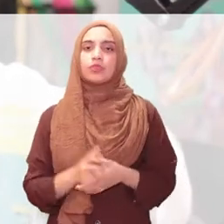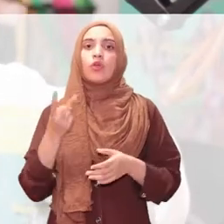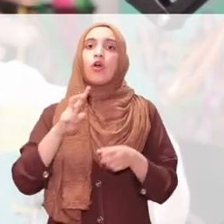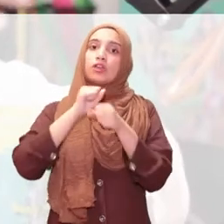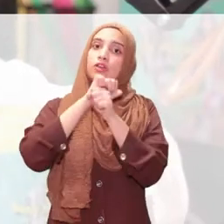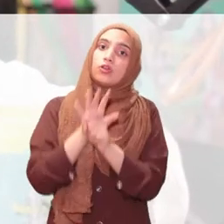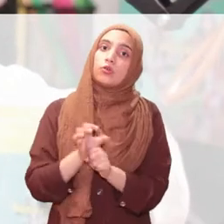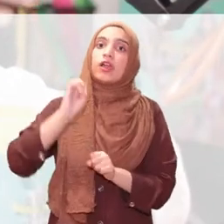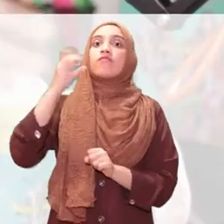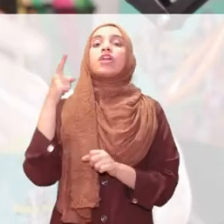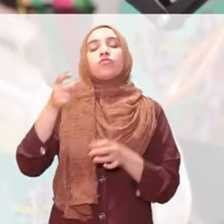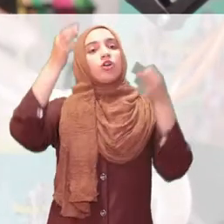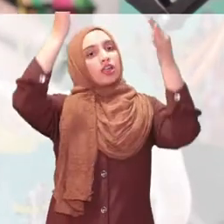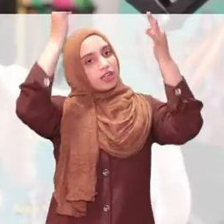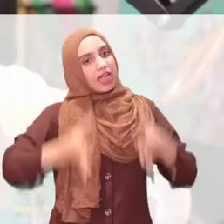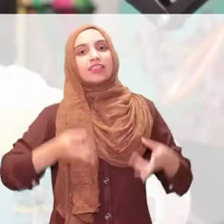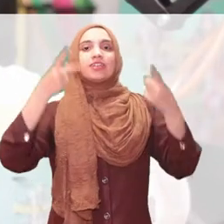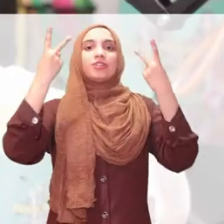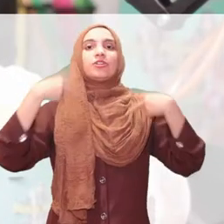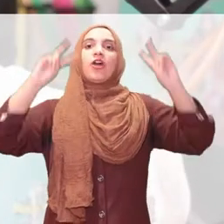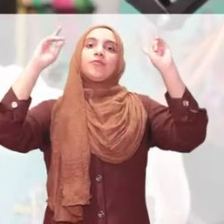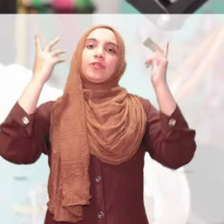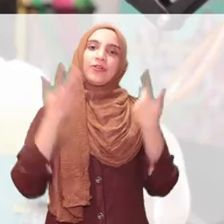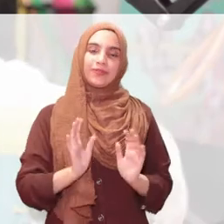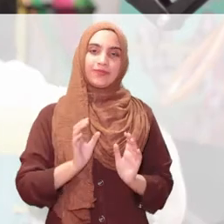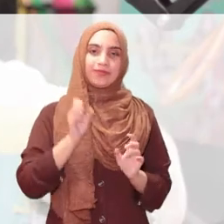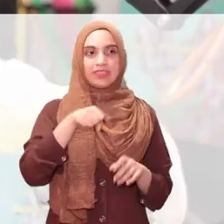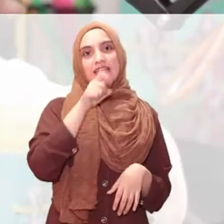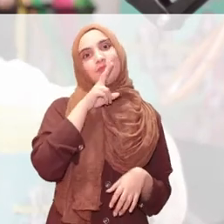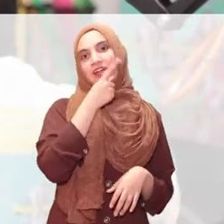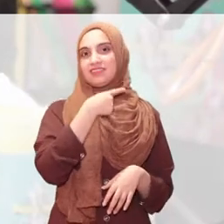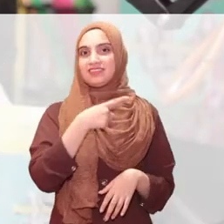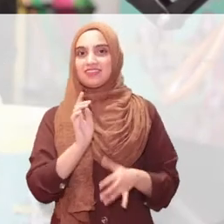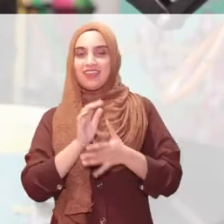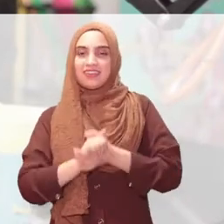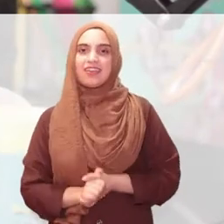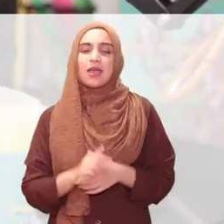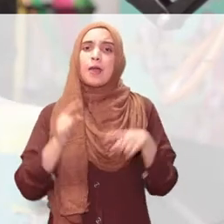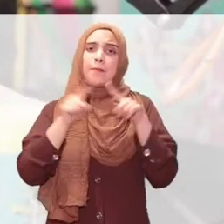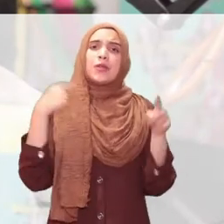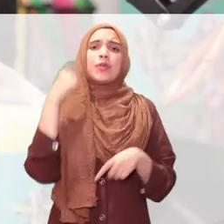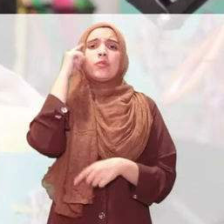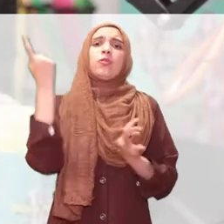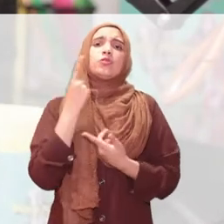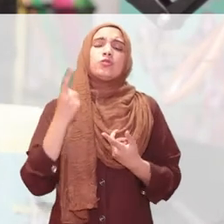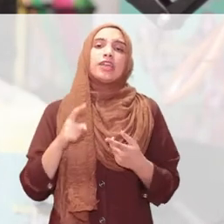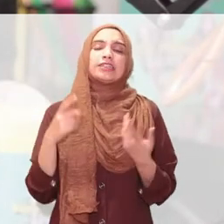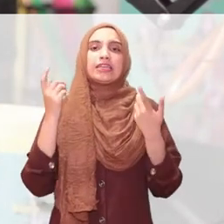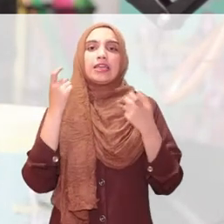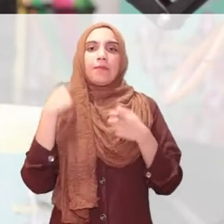आफ इंडिविजुअल्स बट यह क्वेश्चन अबाउट द बॉडी अरविंद सब्सक्राइबर